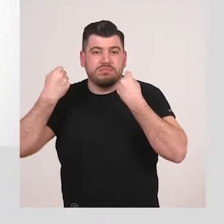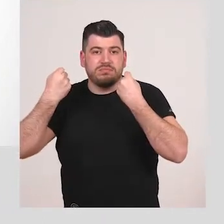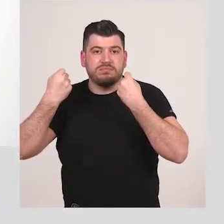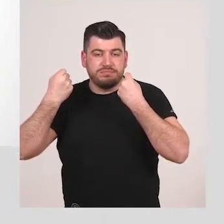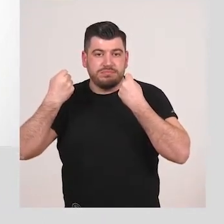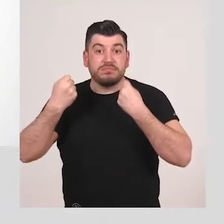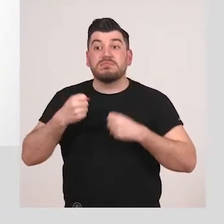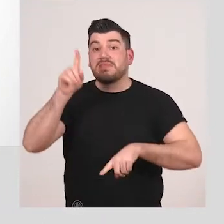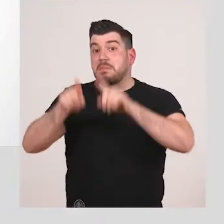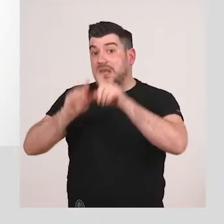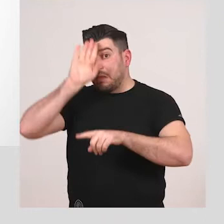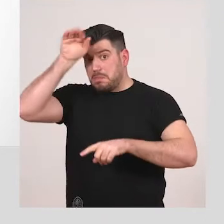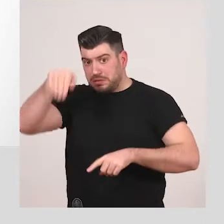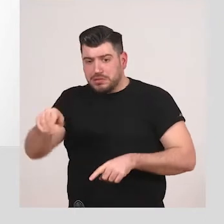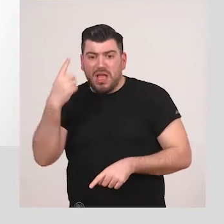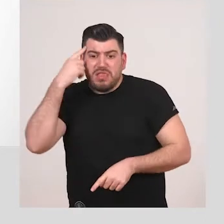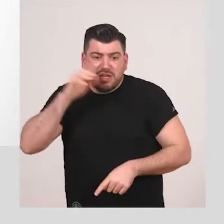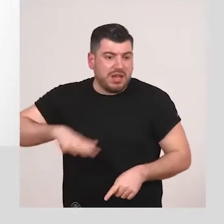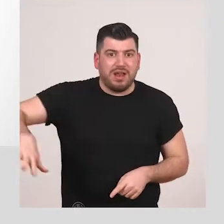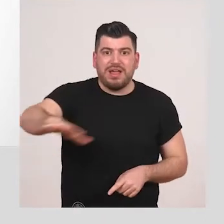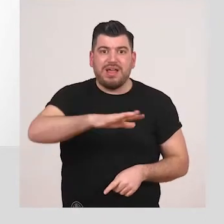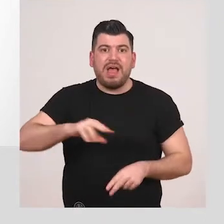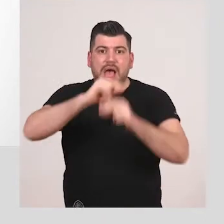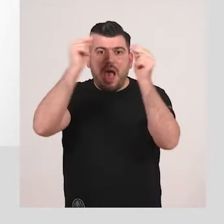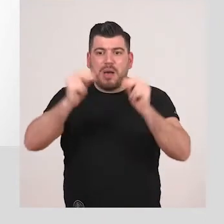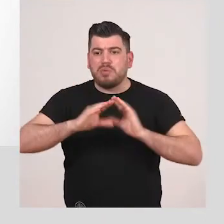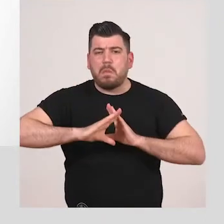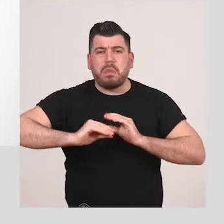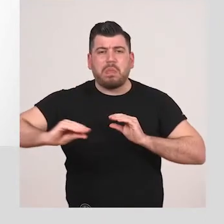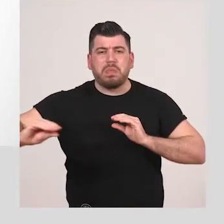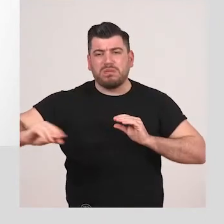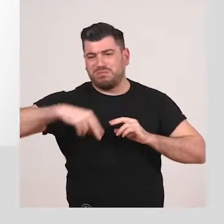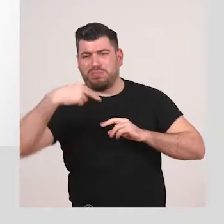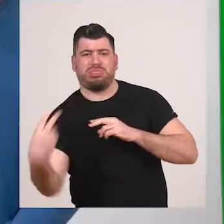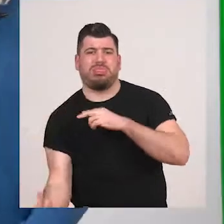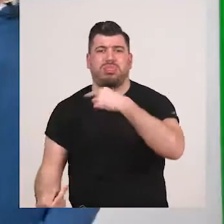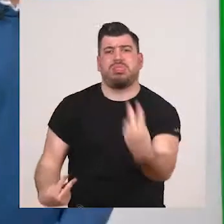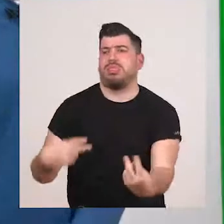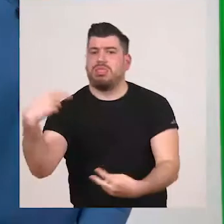Πολλοί Πέρσες που δεν γνώριζαν το μέρος κατέληξαν να βυθιστούν στους γύρω βάλτους.